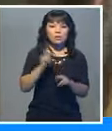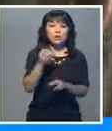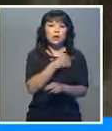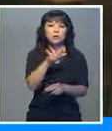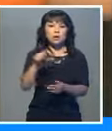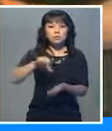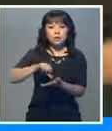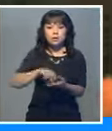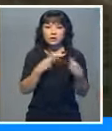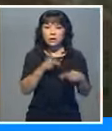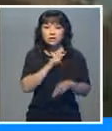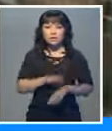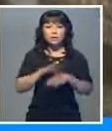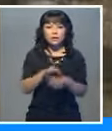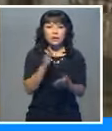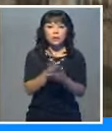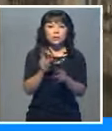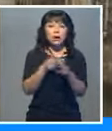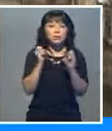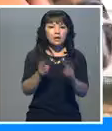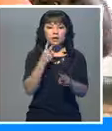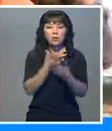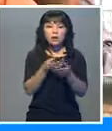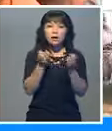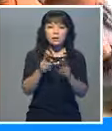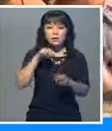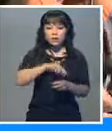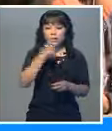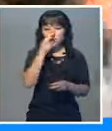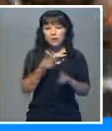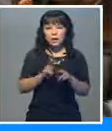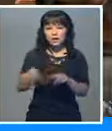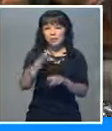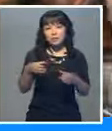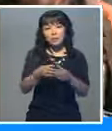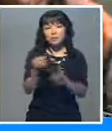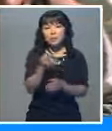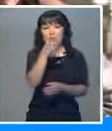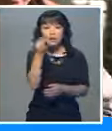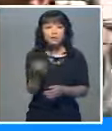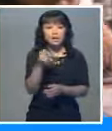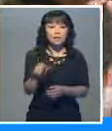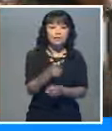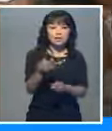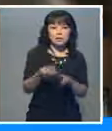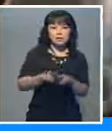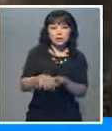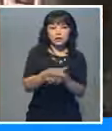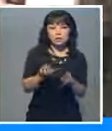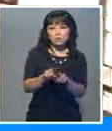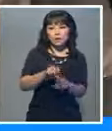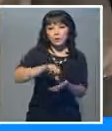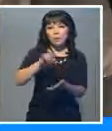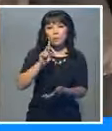жандар тынымсыз еңбектенетінін айтады ағайындылар. Қаупы басым болғанмен бой үйретіп алдық, кейде құрдастар арасында қазында жүріп жатады дейді құрыш білеккенші